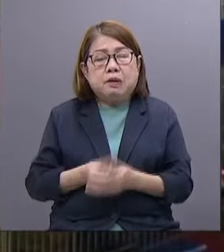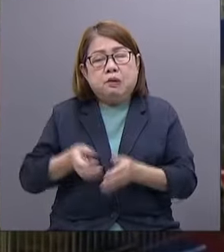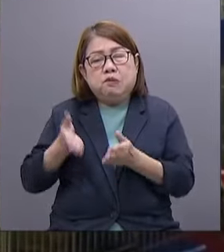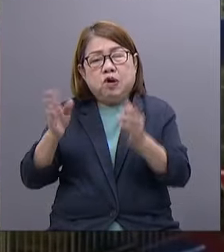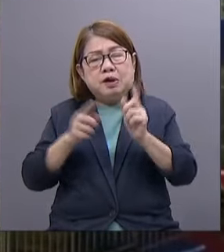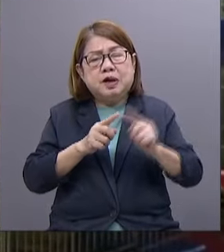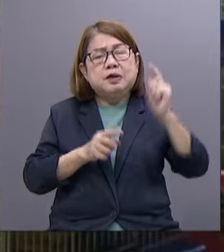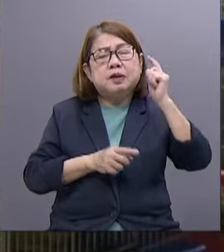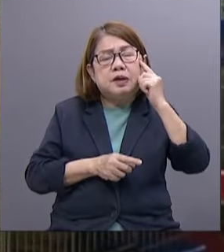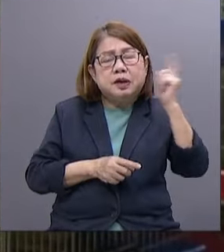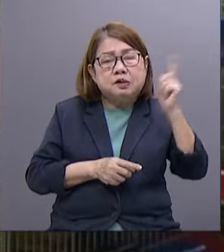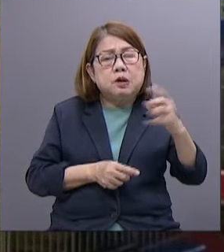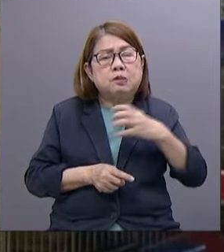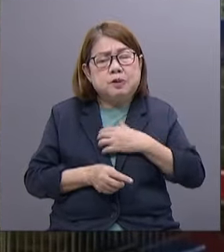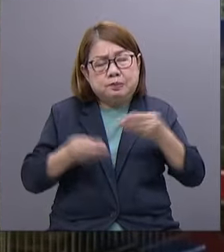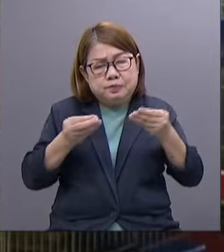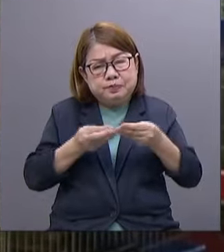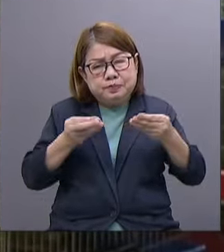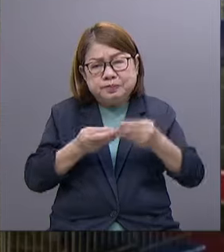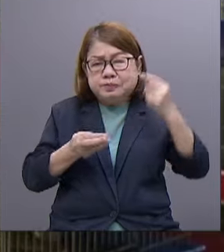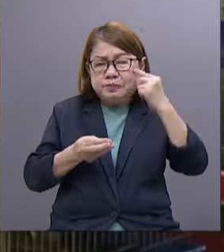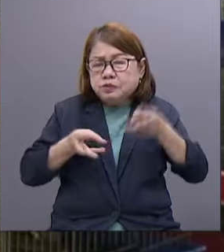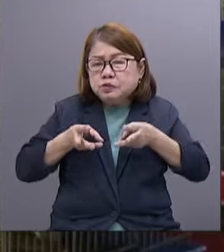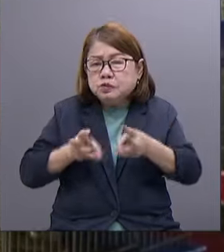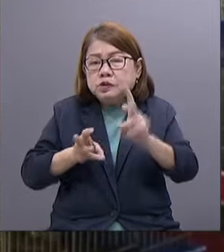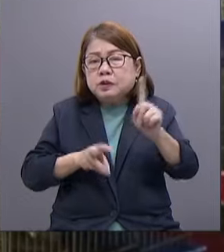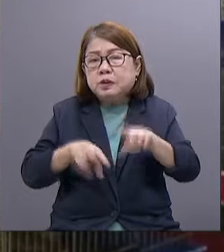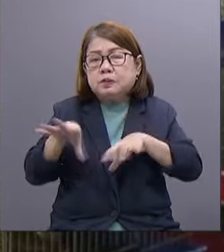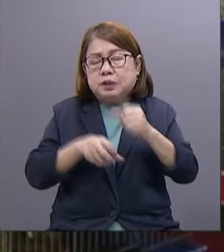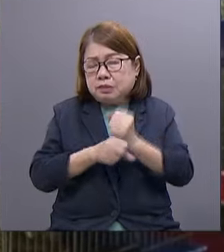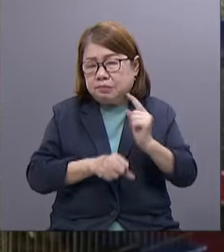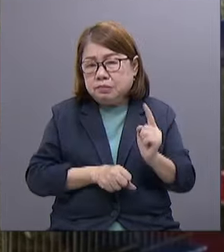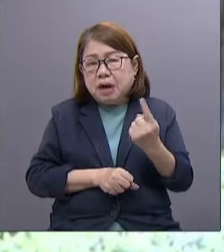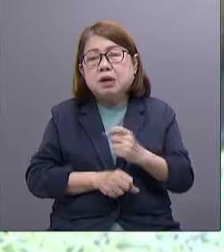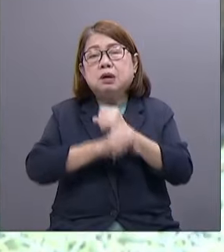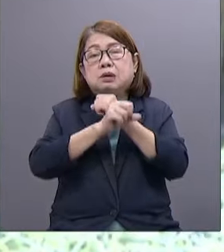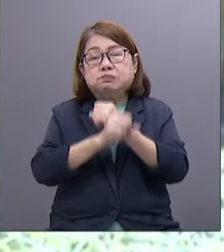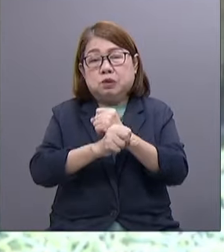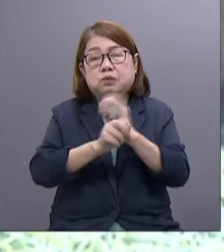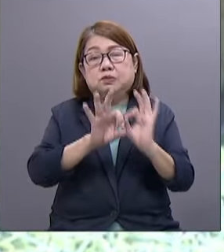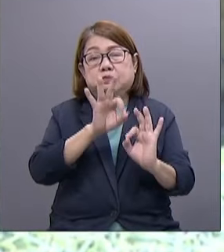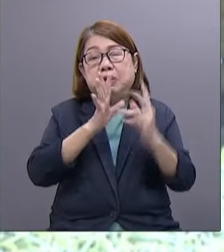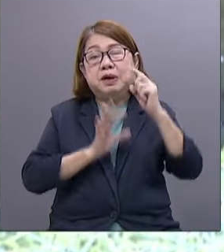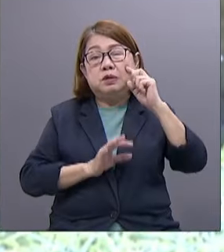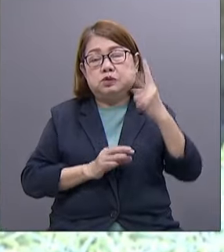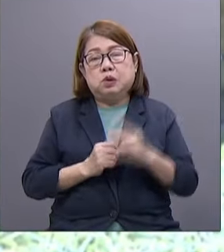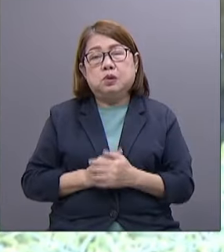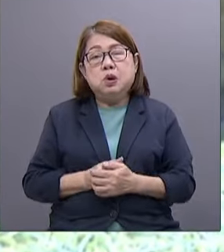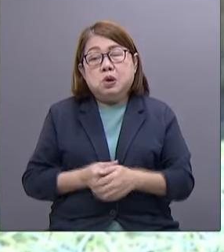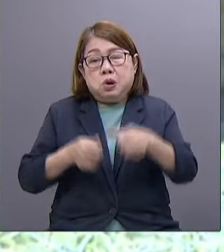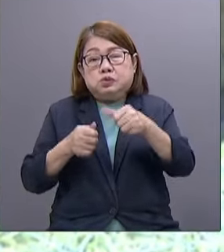เห็นเพื่อที่จะเร่งหาแนวทางในการบริหารจัดการเพื่อลดความเสี่ยงที่อาจเกิดขึ้นในอนาคตเพราะถ้าพูดถึงพื้นที่ของ